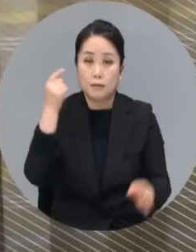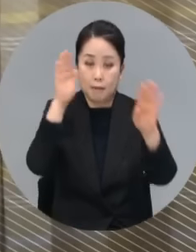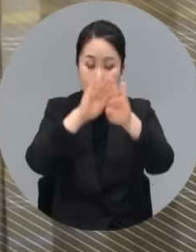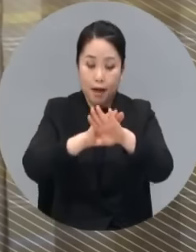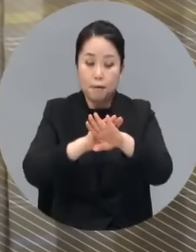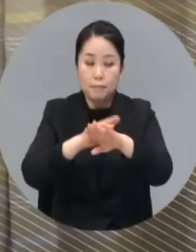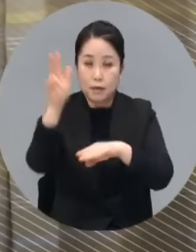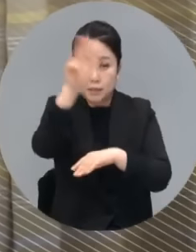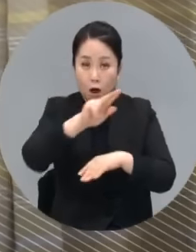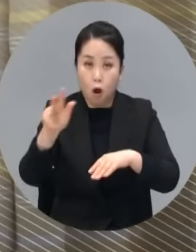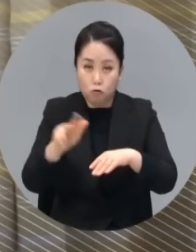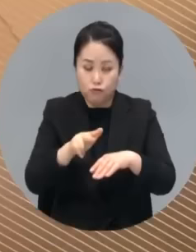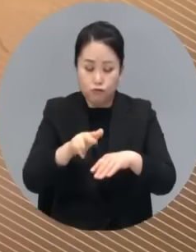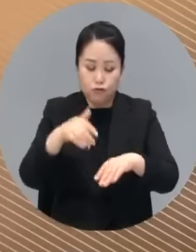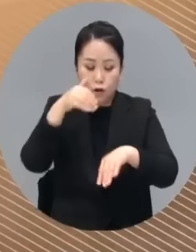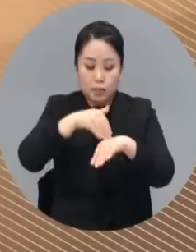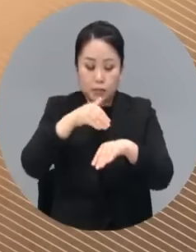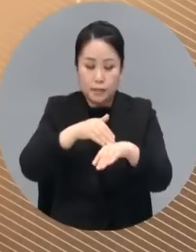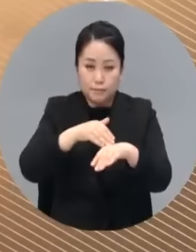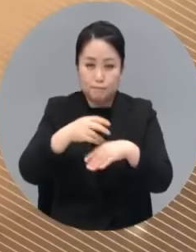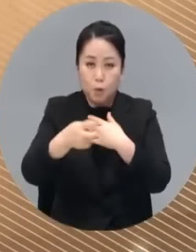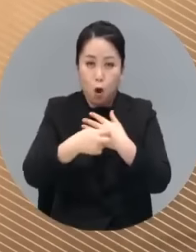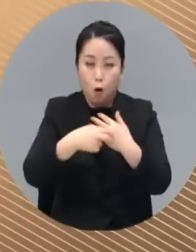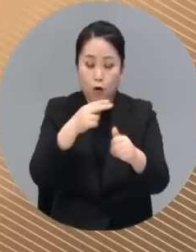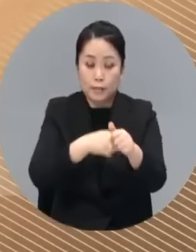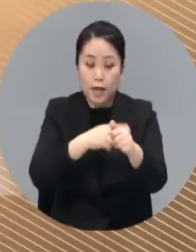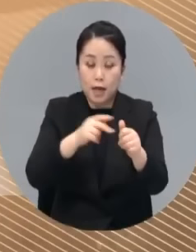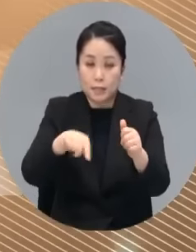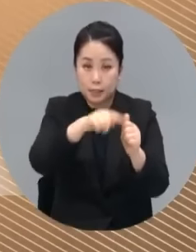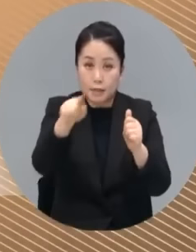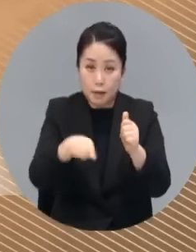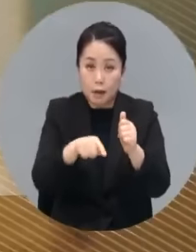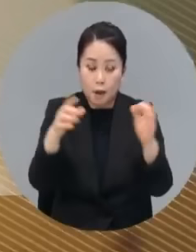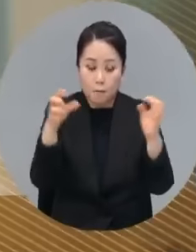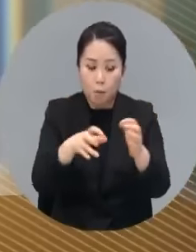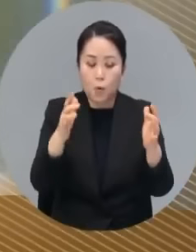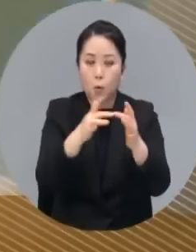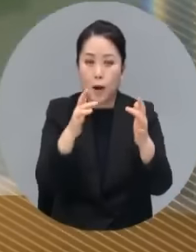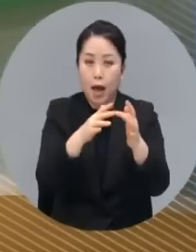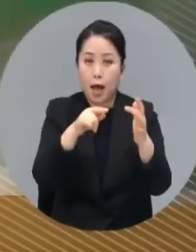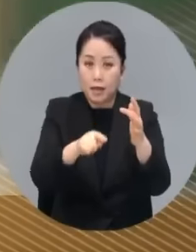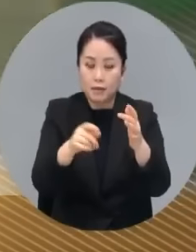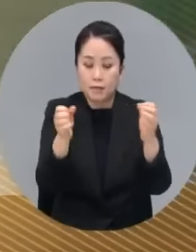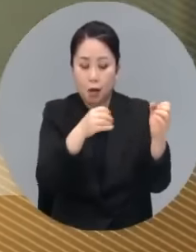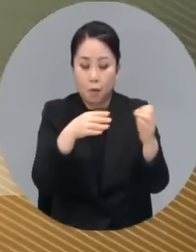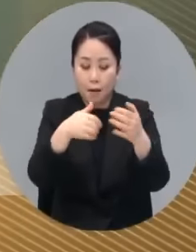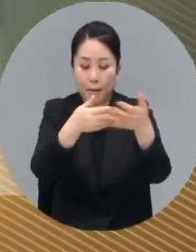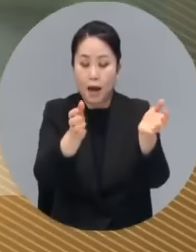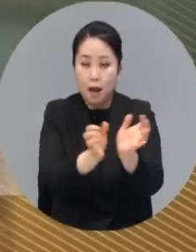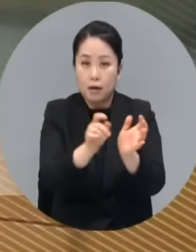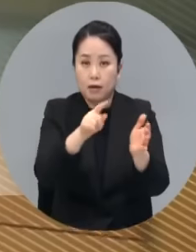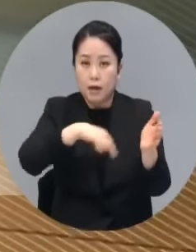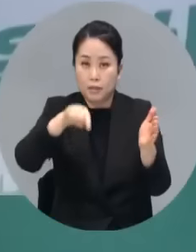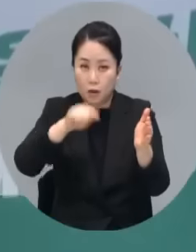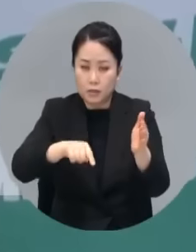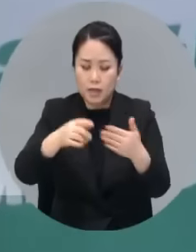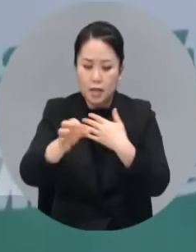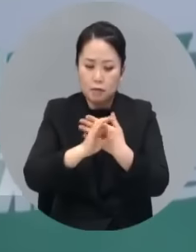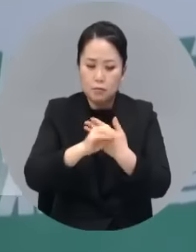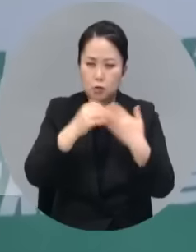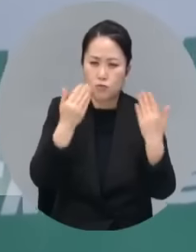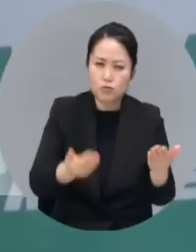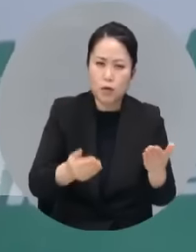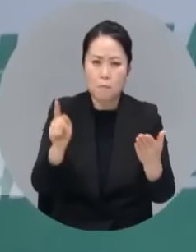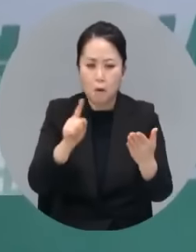어젯밤 전국 전공의들이 모인 온라인 임시대의원 대회에서는 우려됐던 집단 사직이나 휴원 언급은 없었습니다.